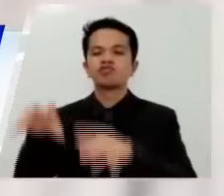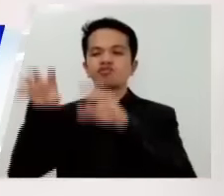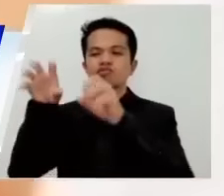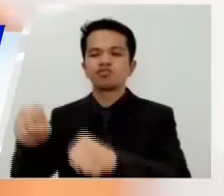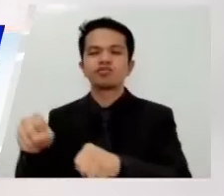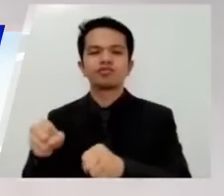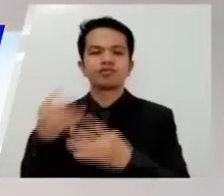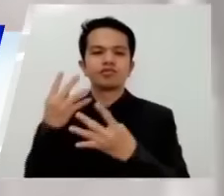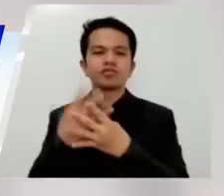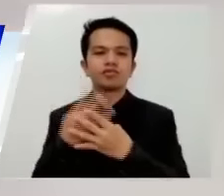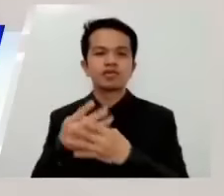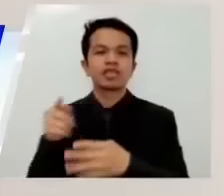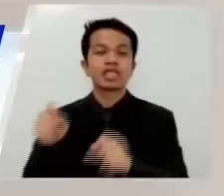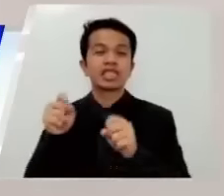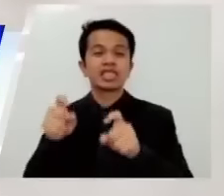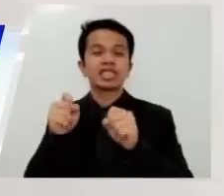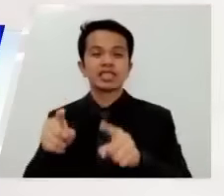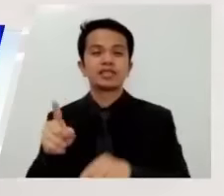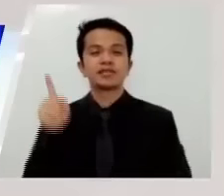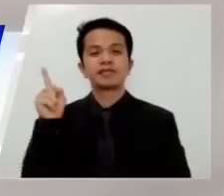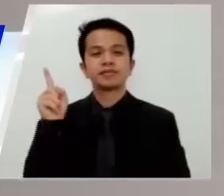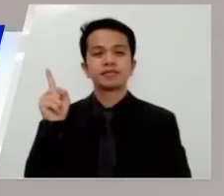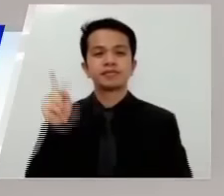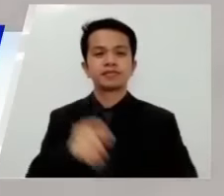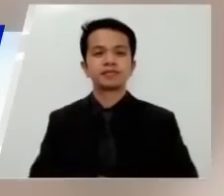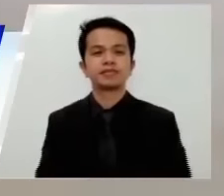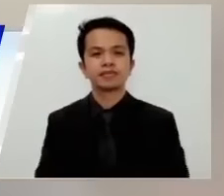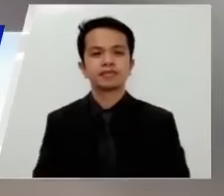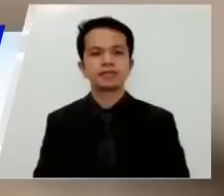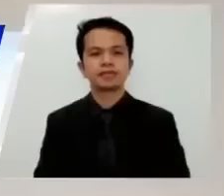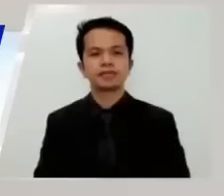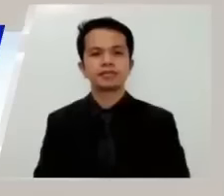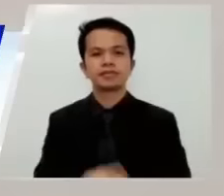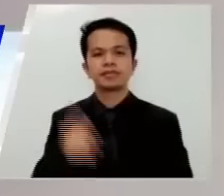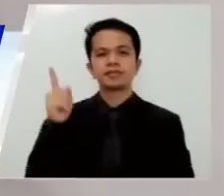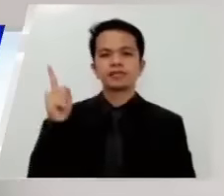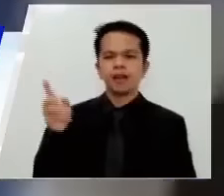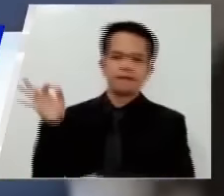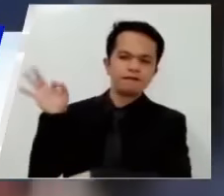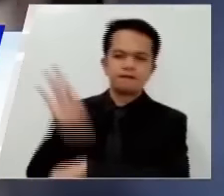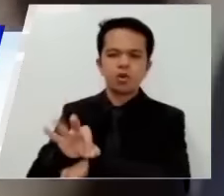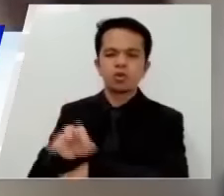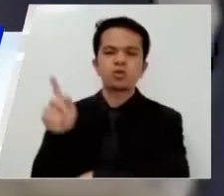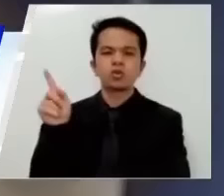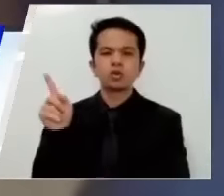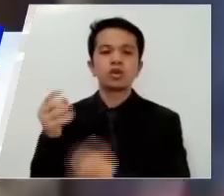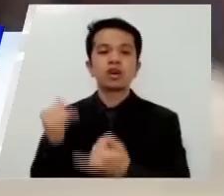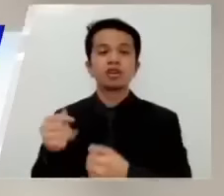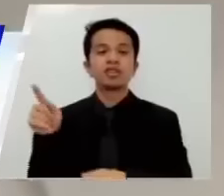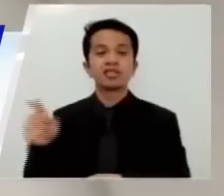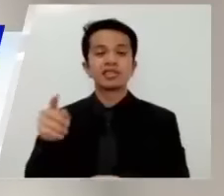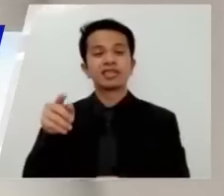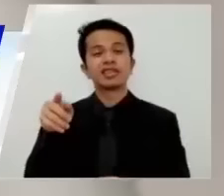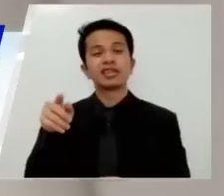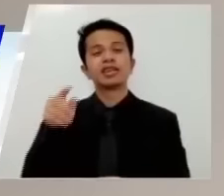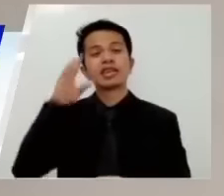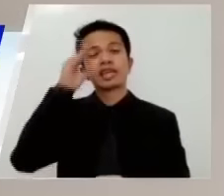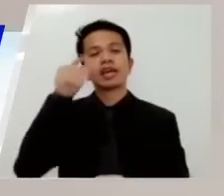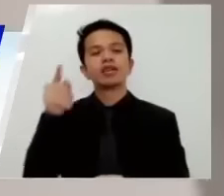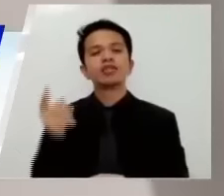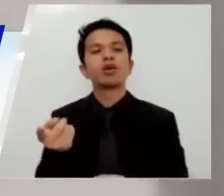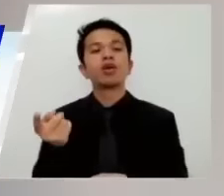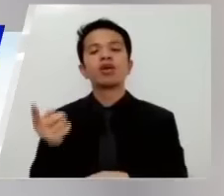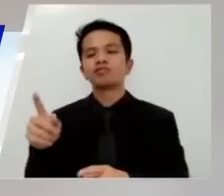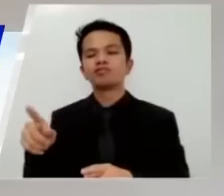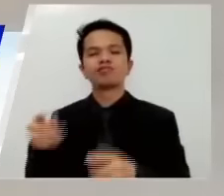tindero na si Elias Tugo. Daba! Si Elias Tugo, isa sa 3 inisyo ka ng warrant of arrest